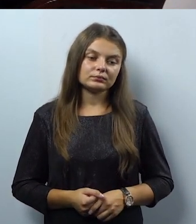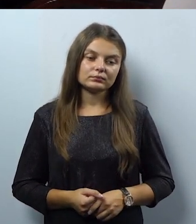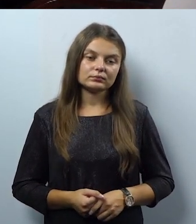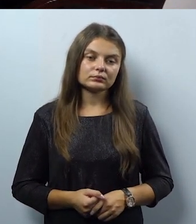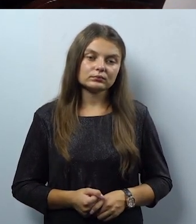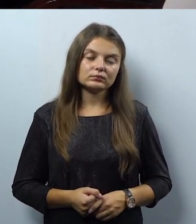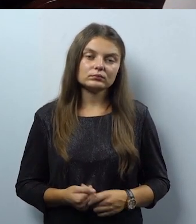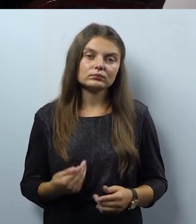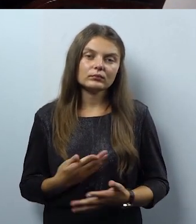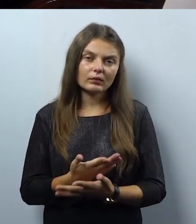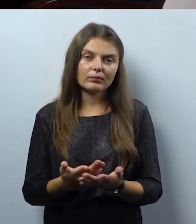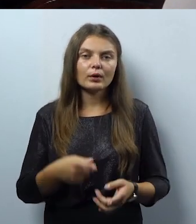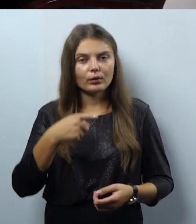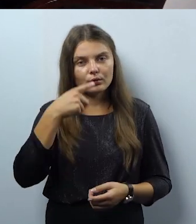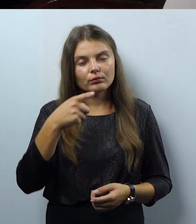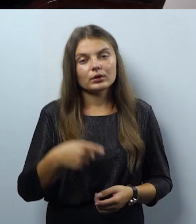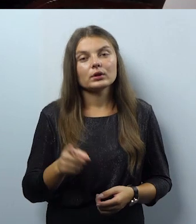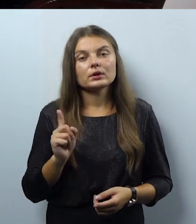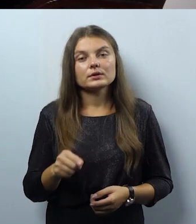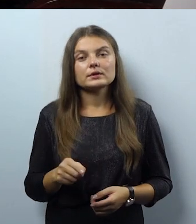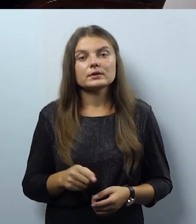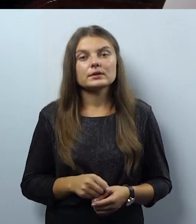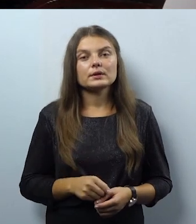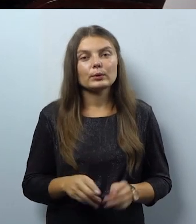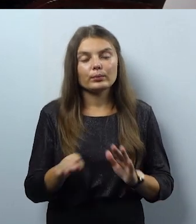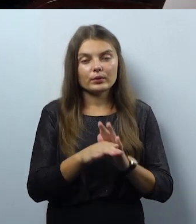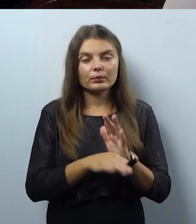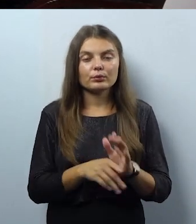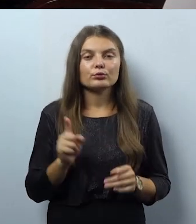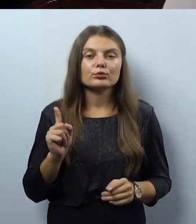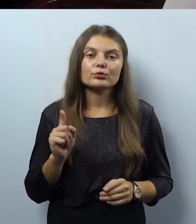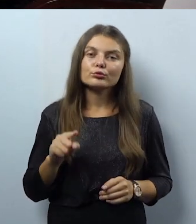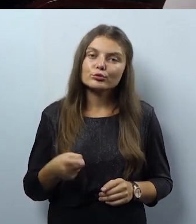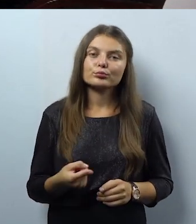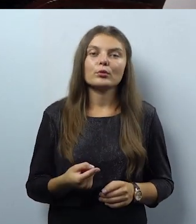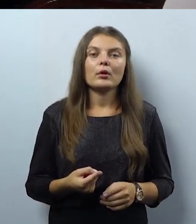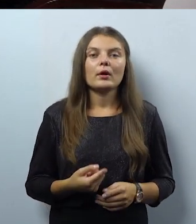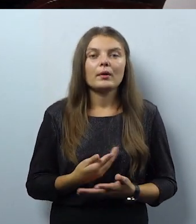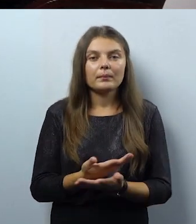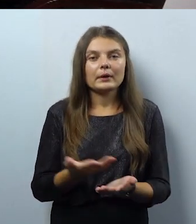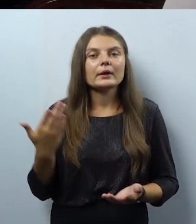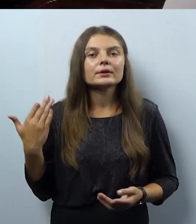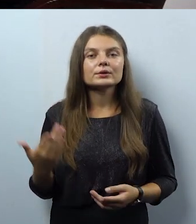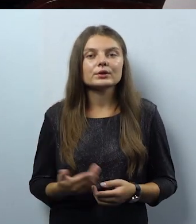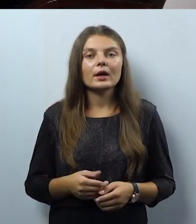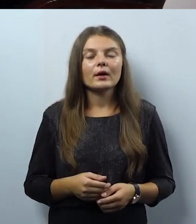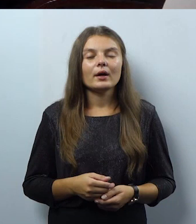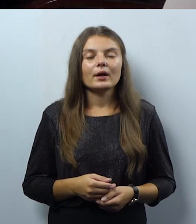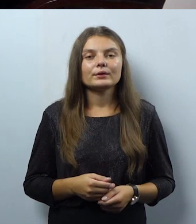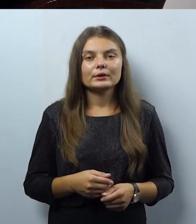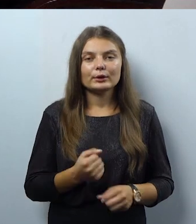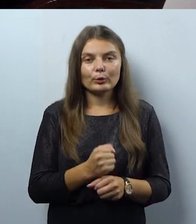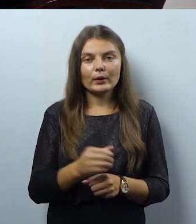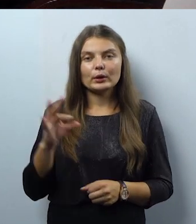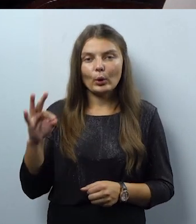Оксана. Ми вже не раз говорили в цій передачі, чому ми раніше не робили ОТГ. Що ми втратили, які скільки гроші, мільйонів втратили,